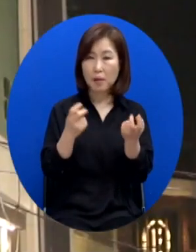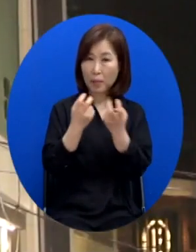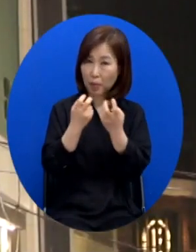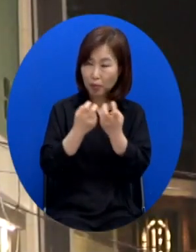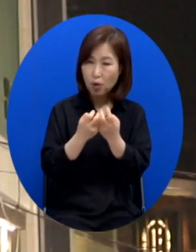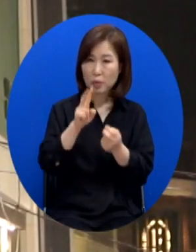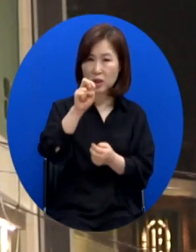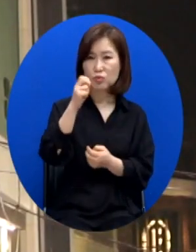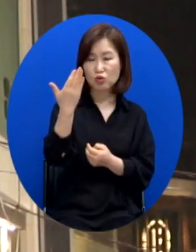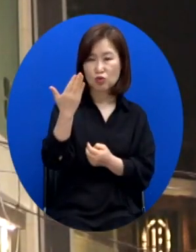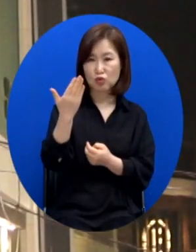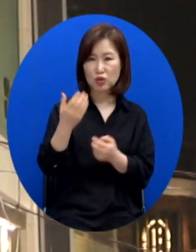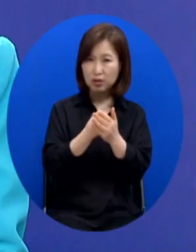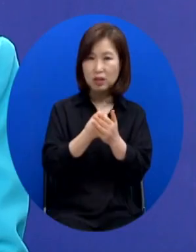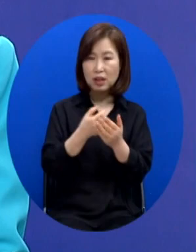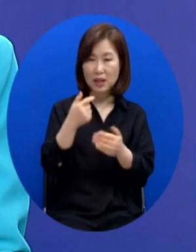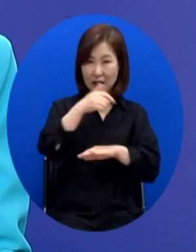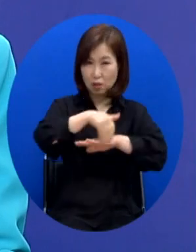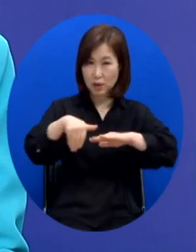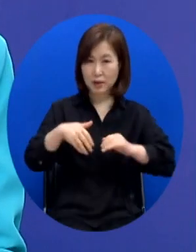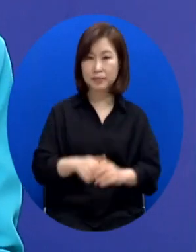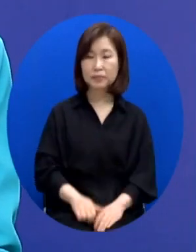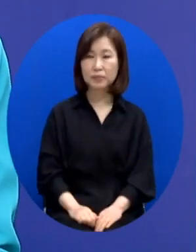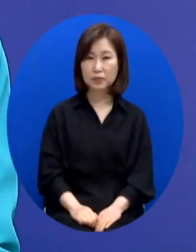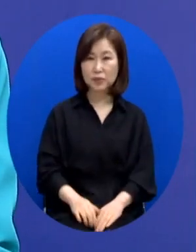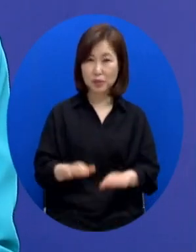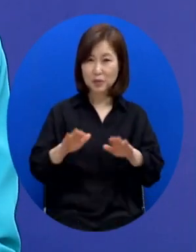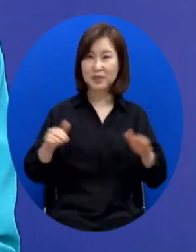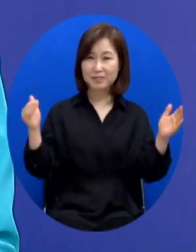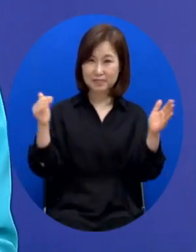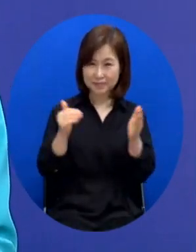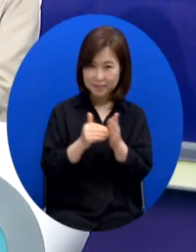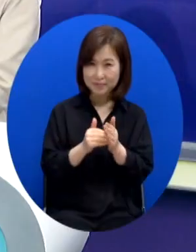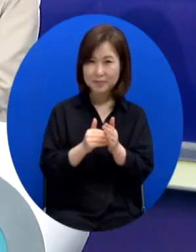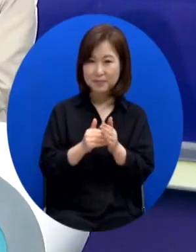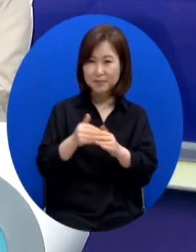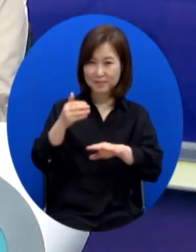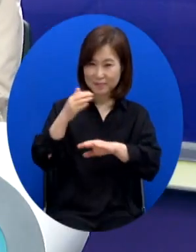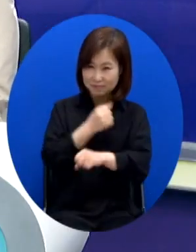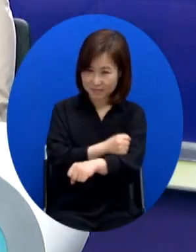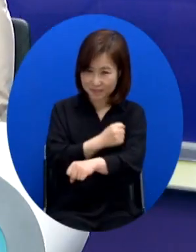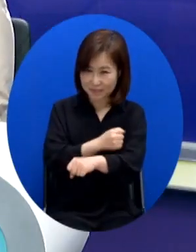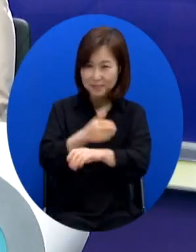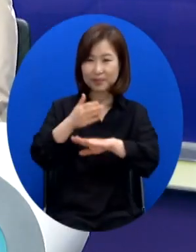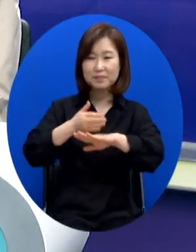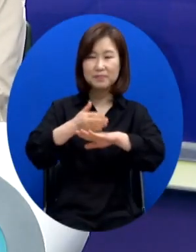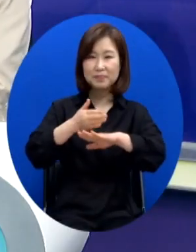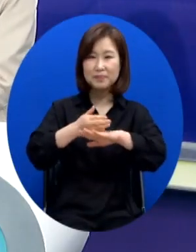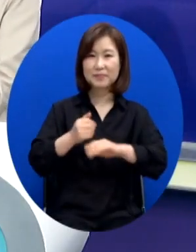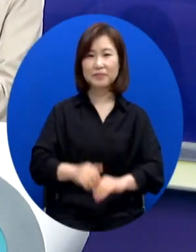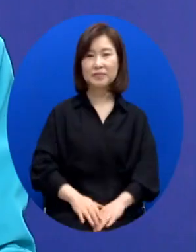29일에 확정 발표할 예정입니다. 오늘 소식은 여기까지 듣겠습니다. 김인혜 기자 수고하셨습니다.